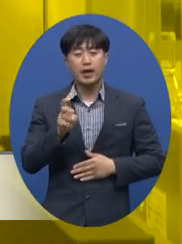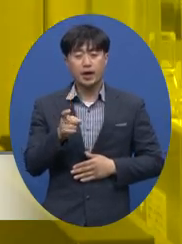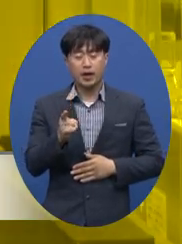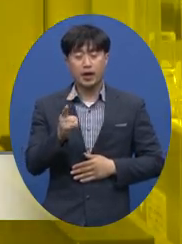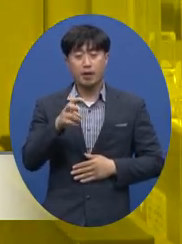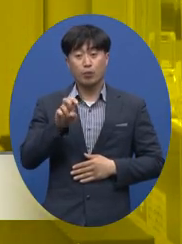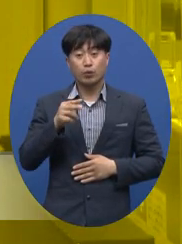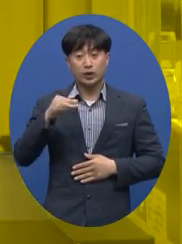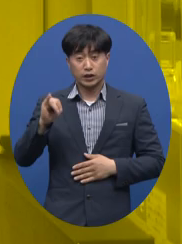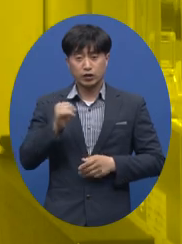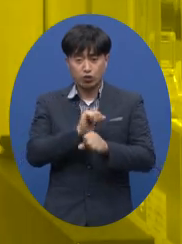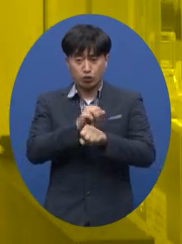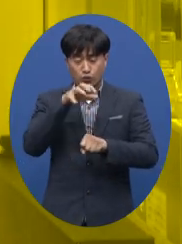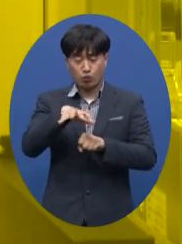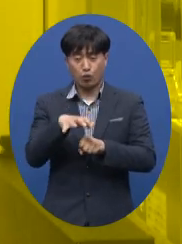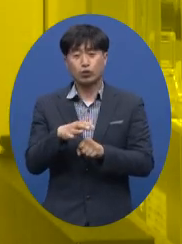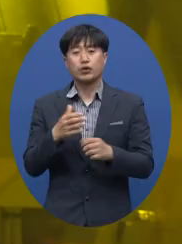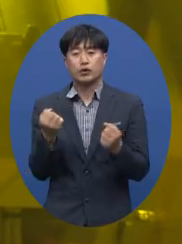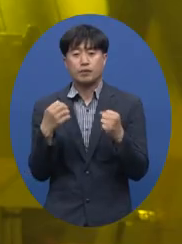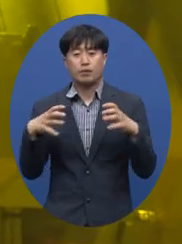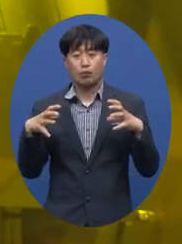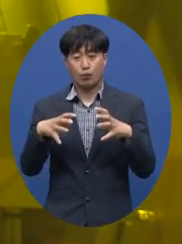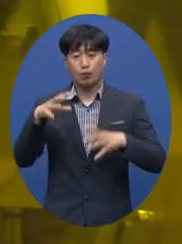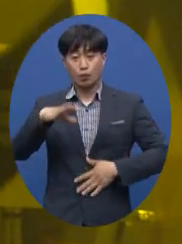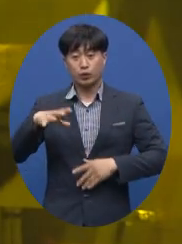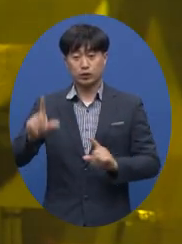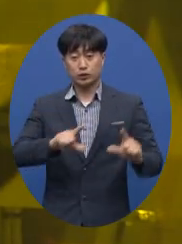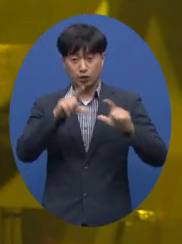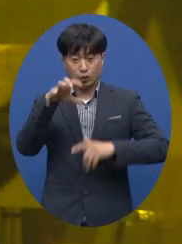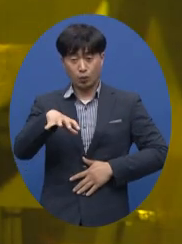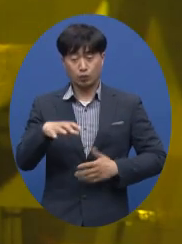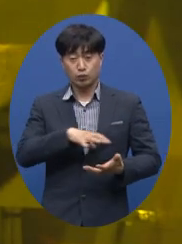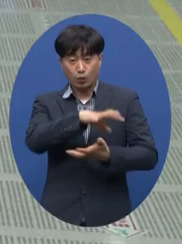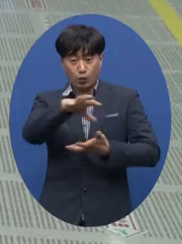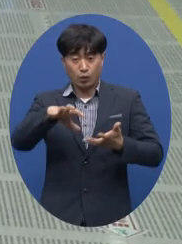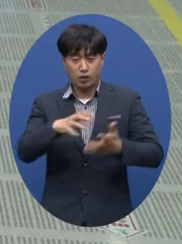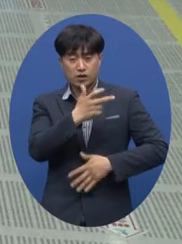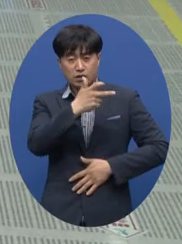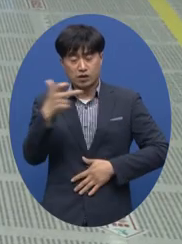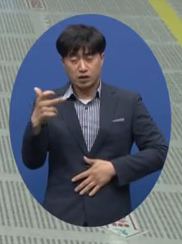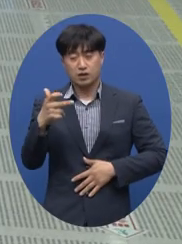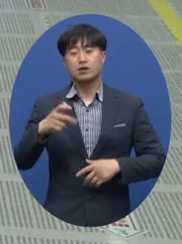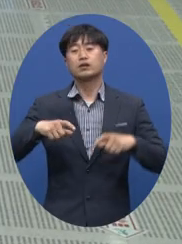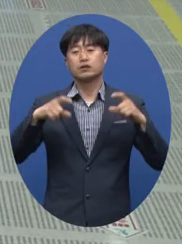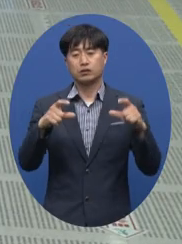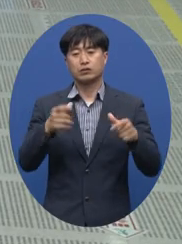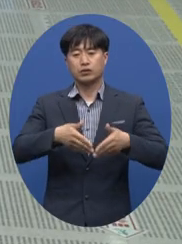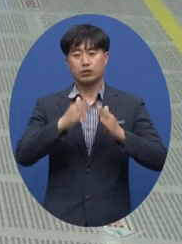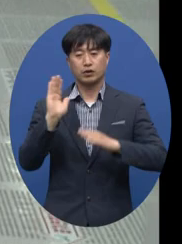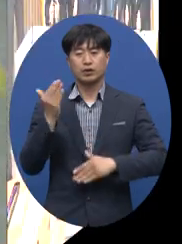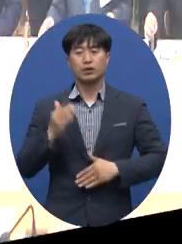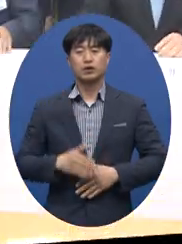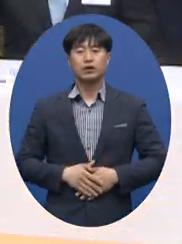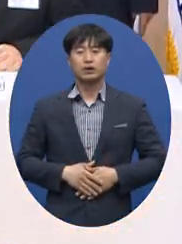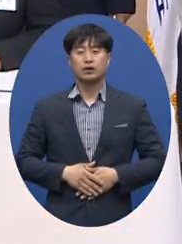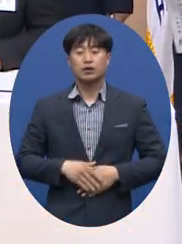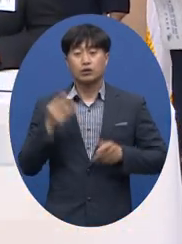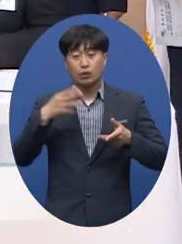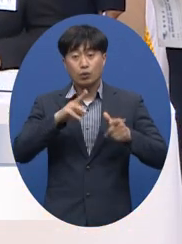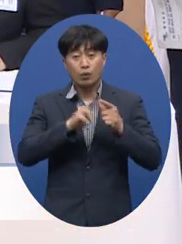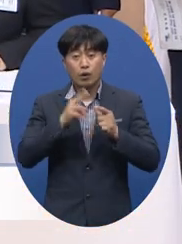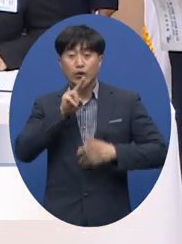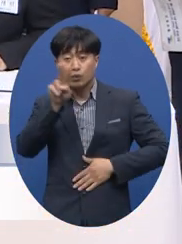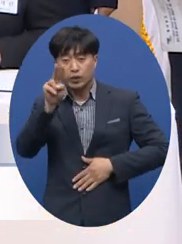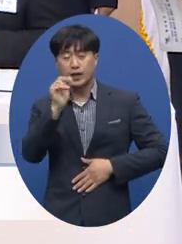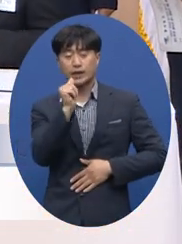제조시설과 연구시설, 중소기업 협력시설, 주거단지 등이 어우러진 대규모 상생형 클러스터로 조성됩니다.